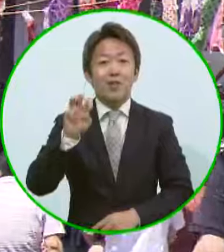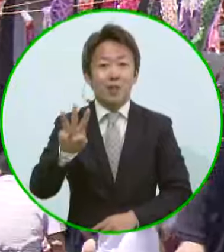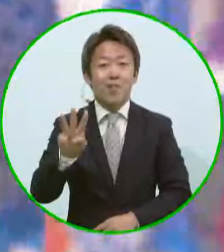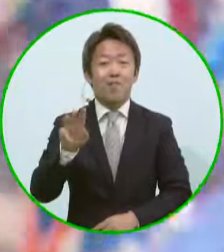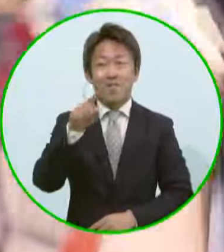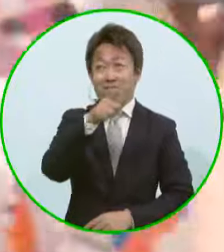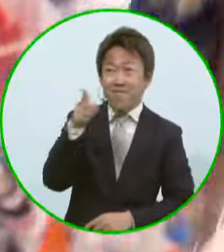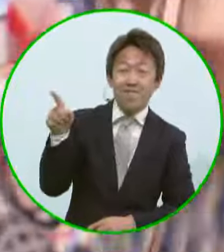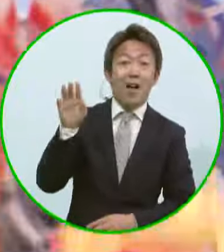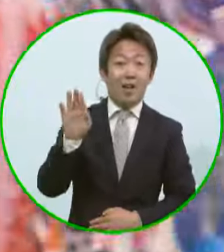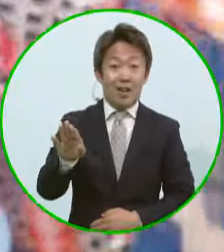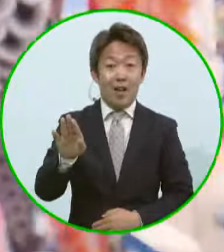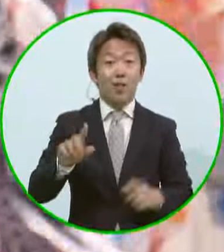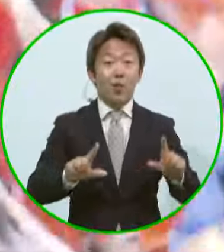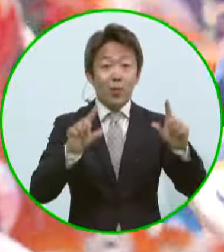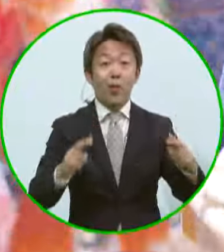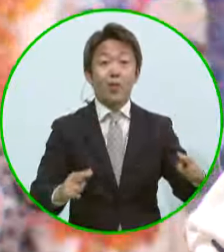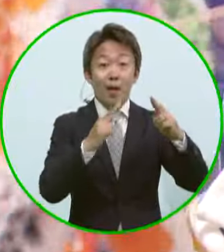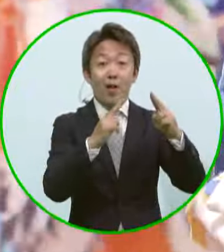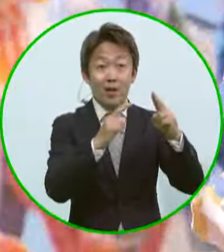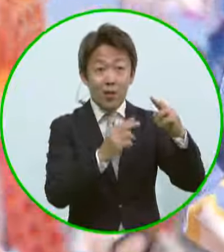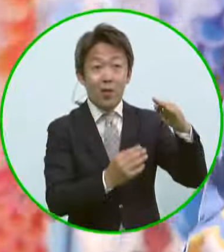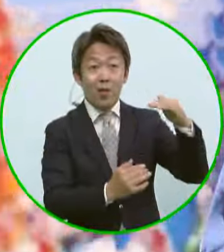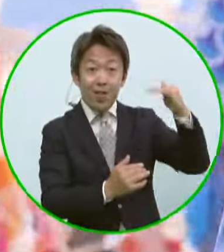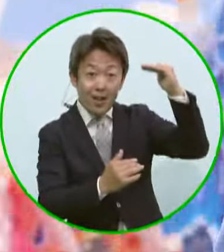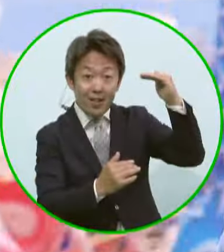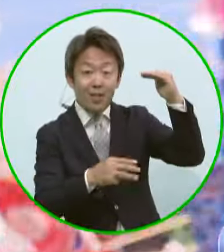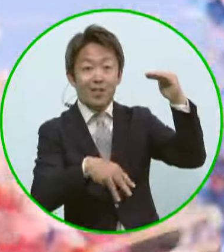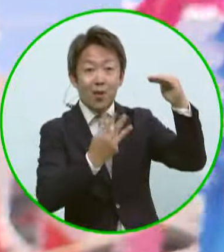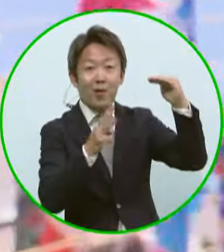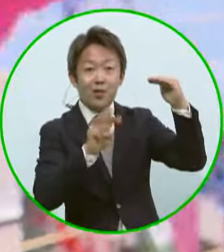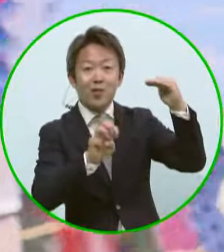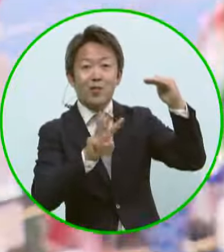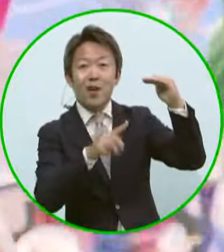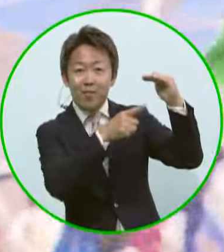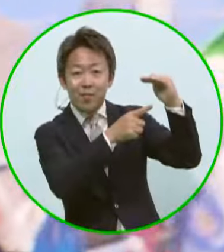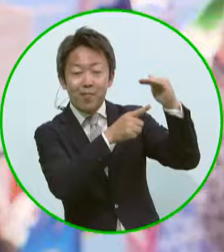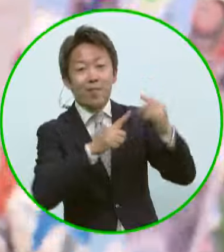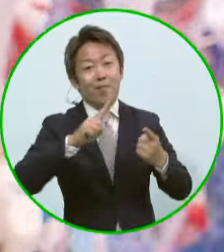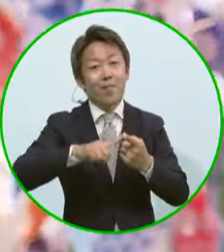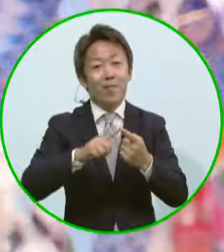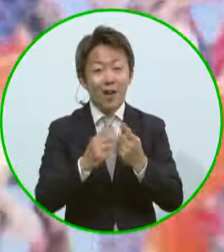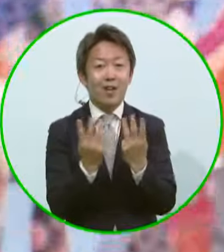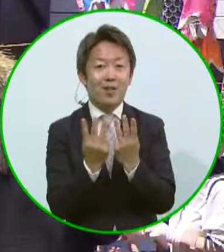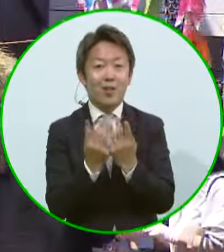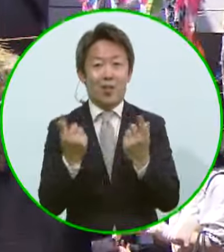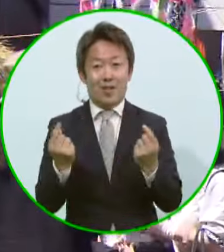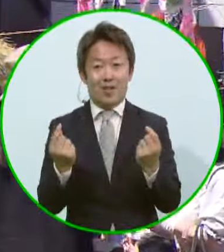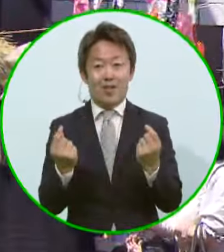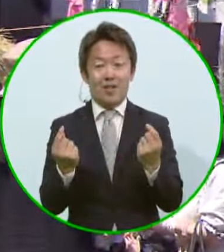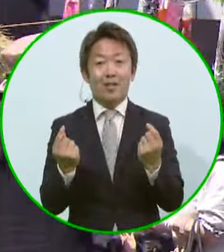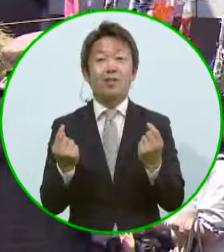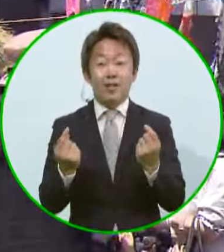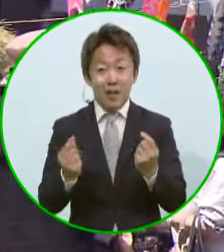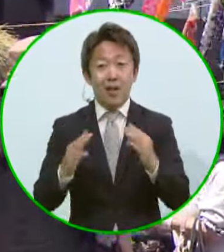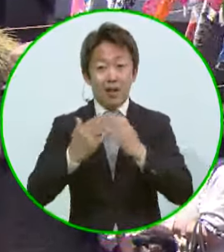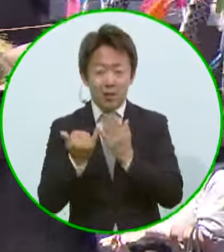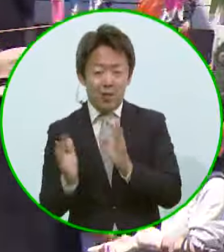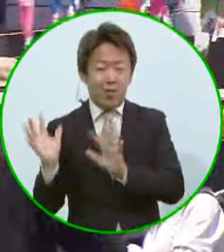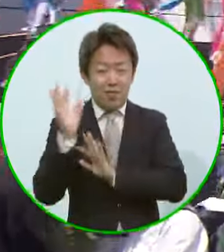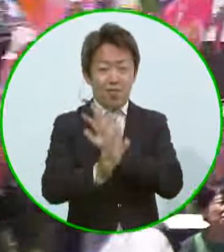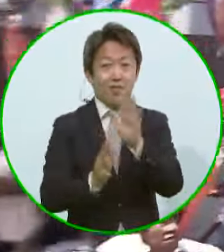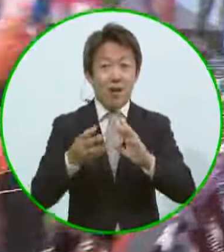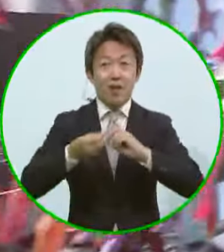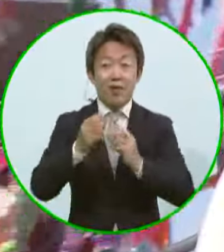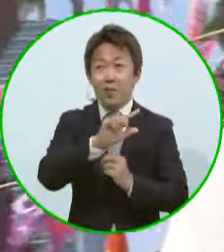。東京タワーの高さ333メートルにちなんだもので、多くの家族連れが訪れ、色と